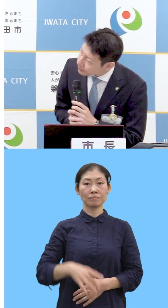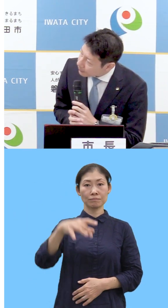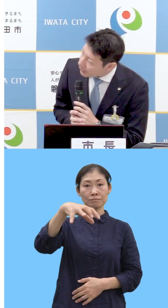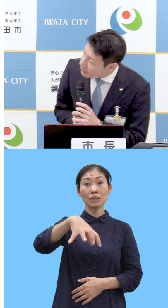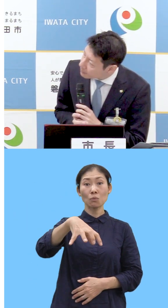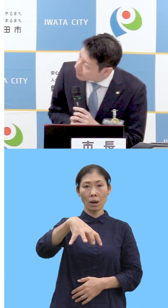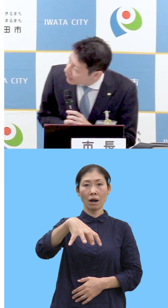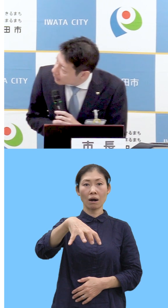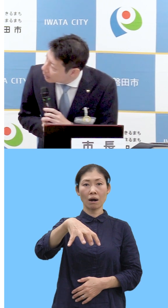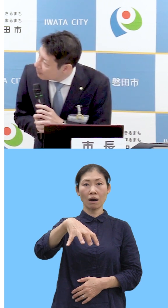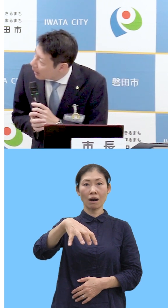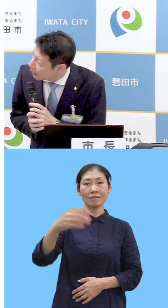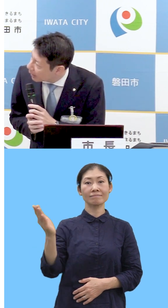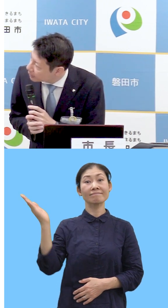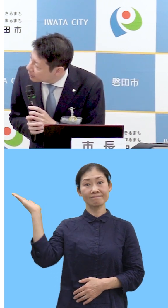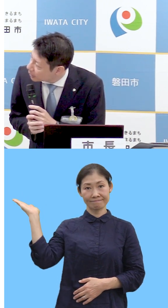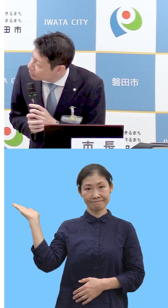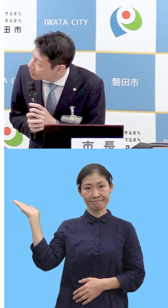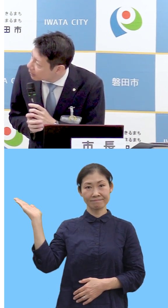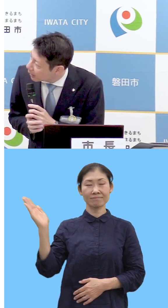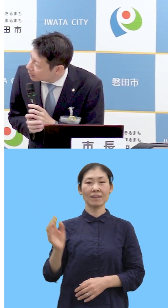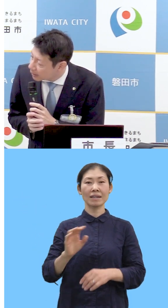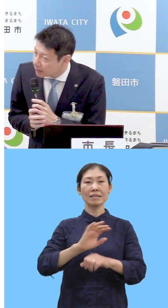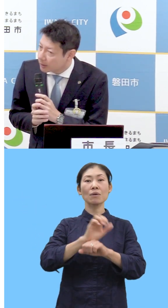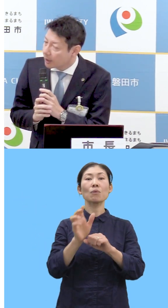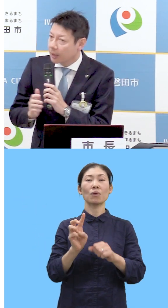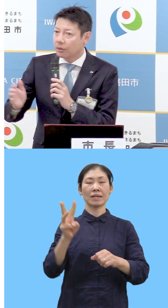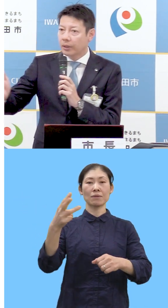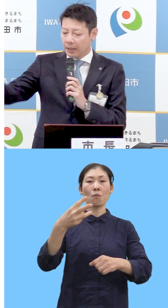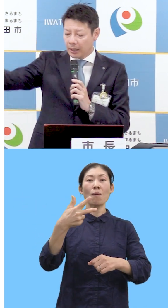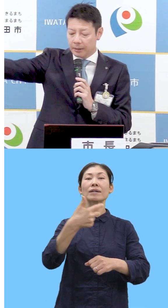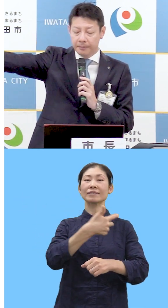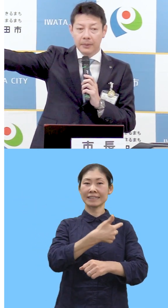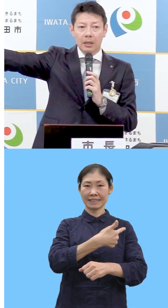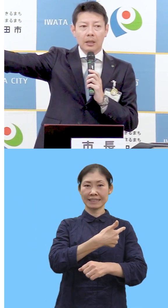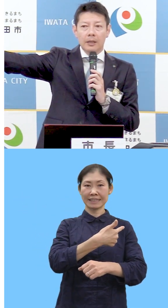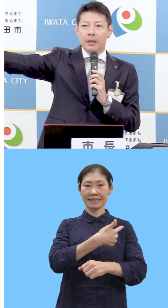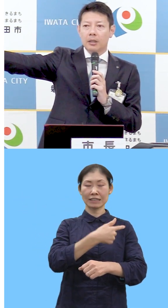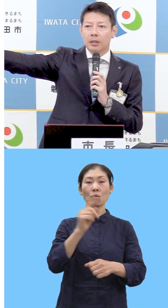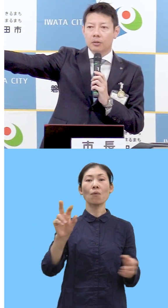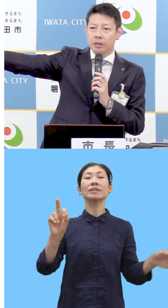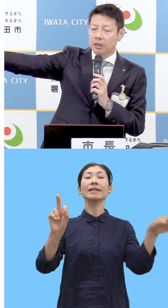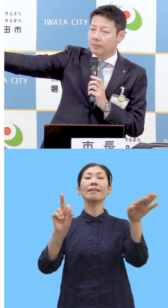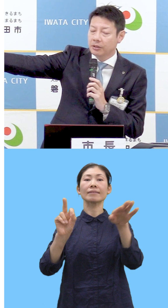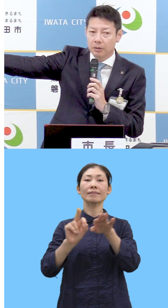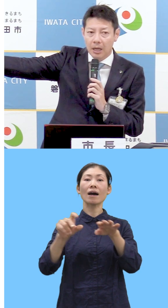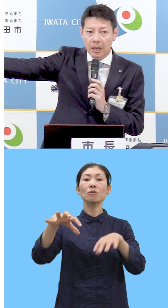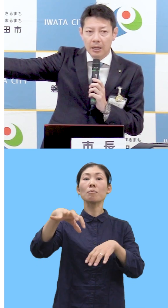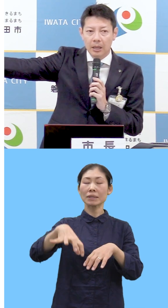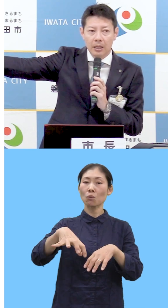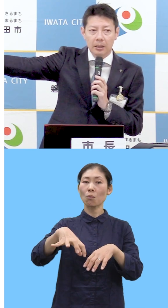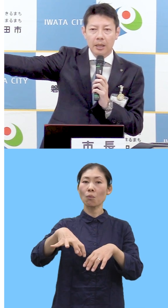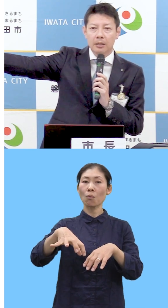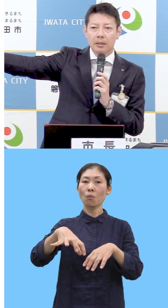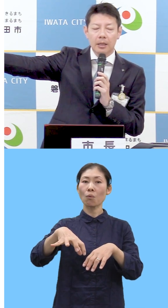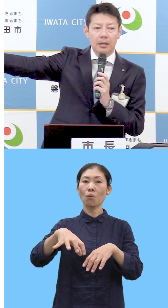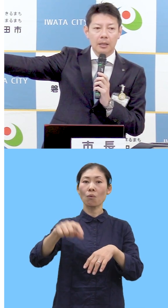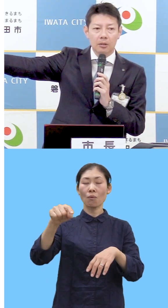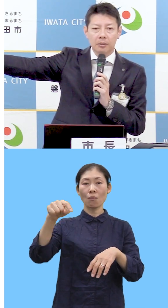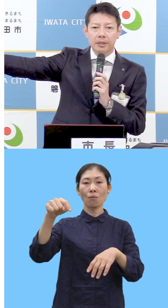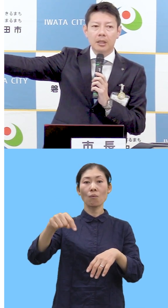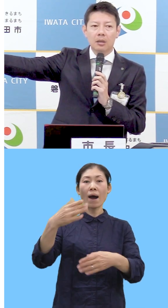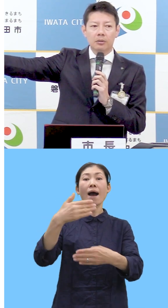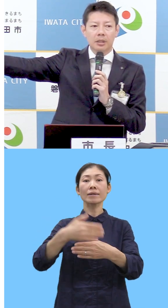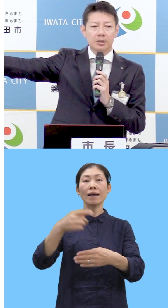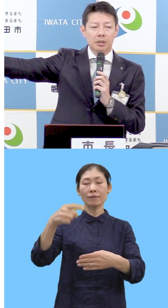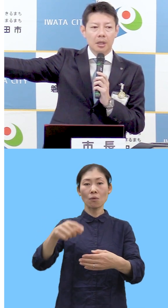今、ワクチン接種センターになっていて、これから こちらの場所が県で